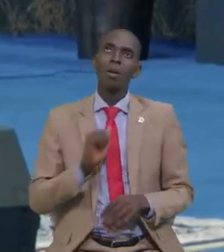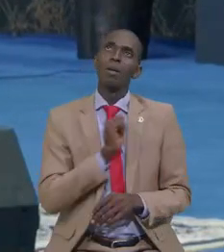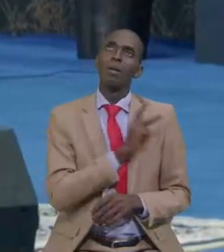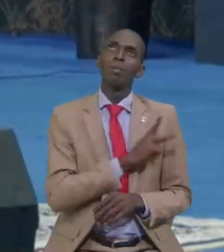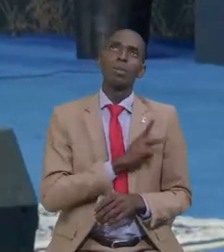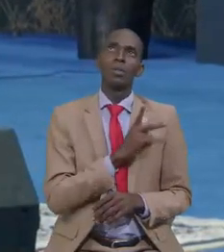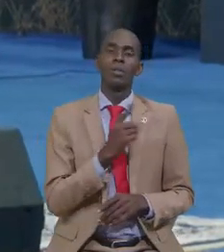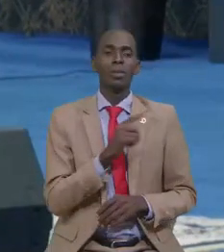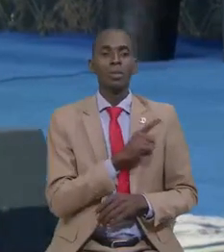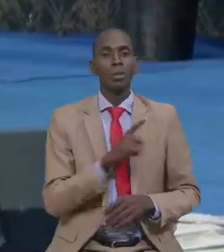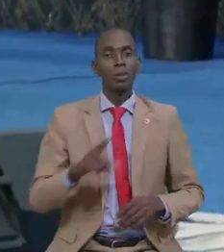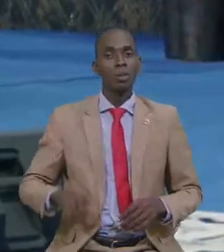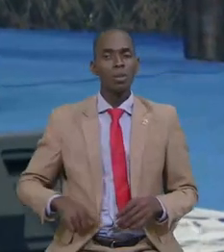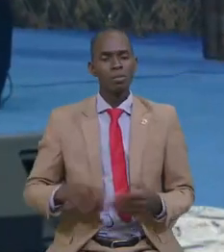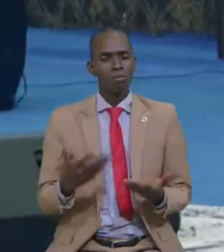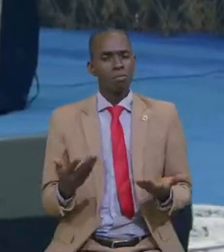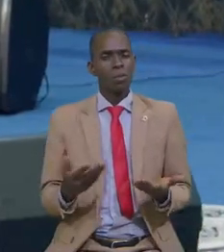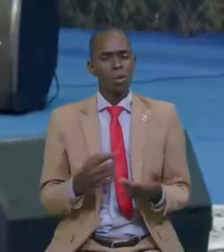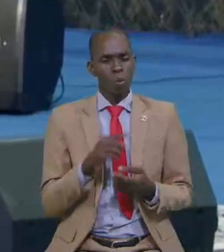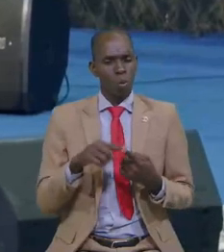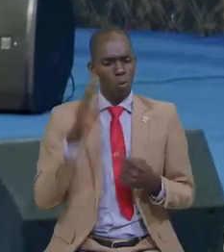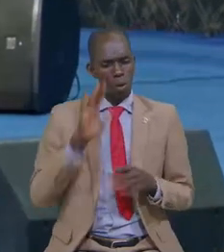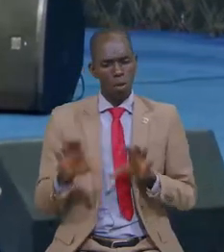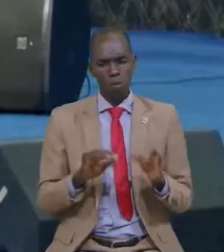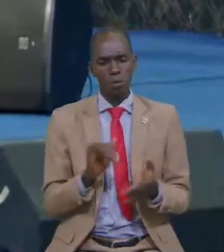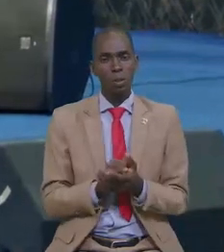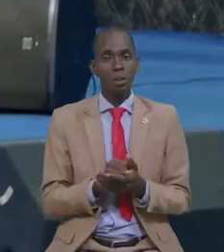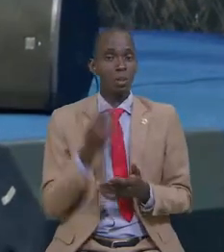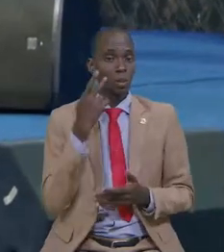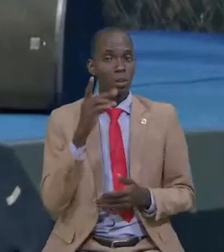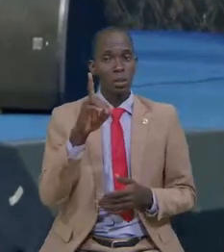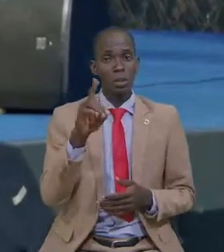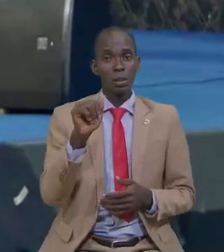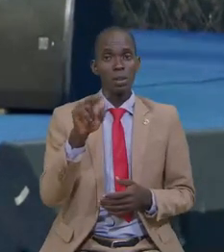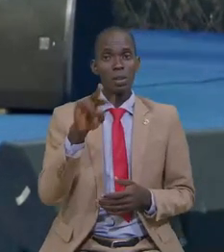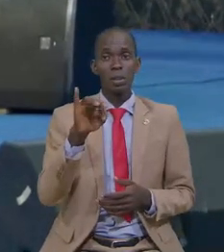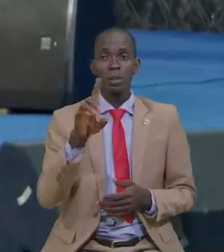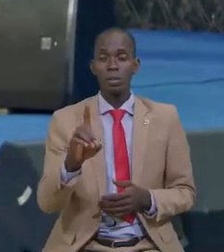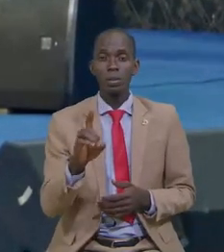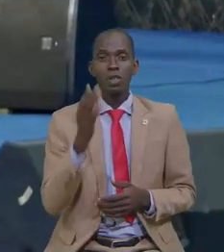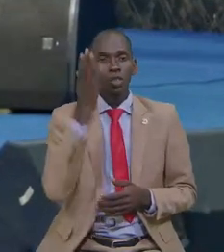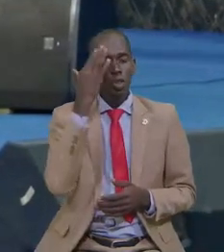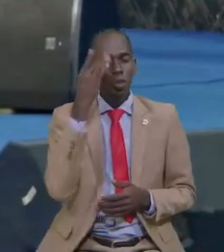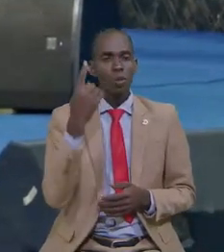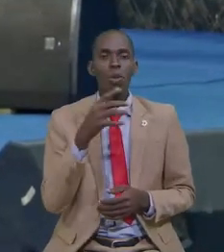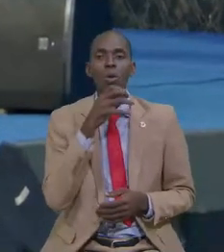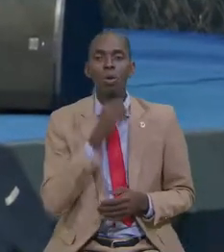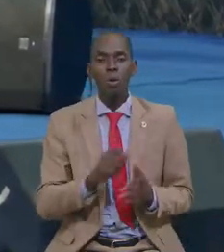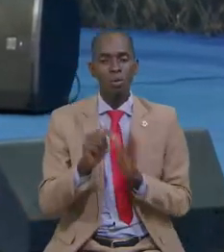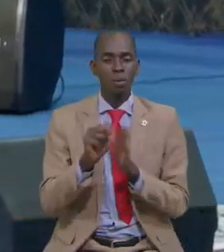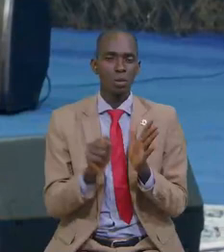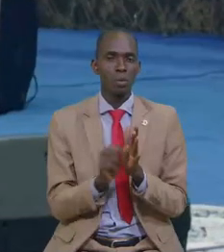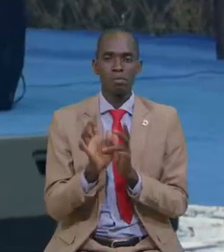Exalte le Seigneur, apprécie le Seigneur. Pourquoi dois-je le faire? David fut quelqu'un